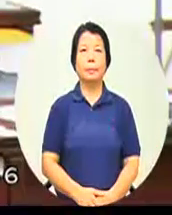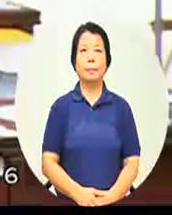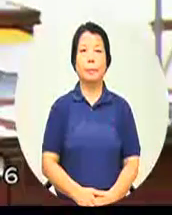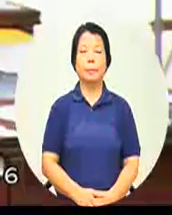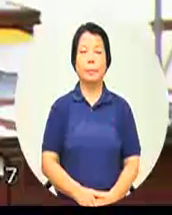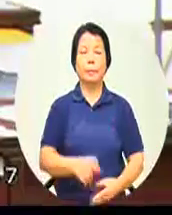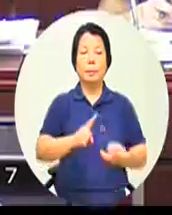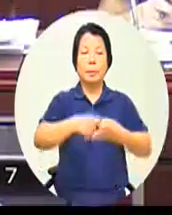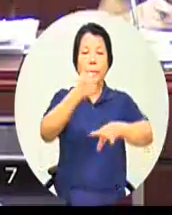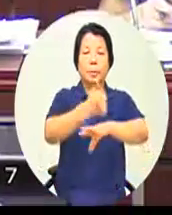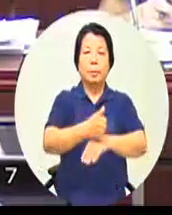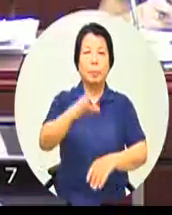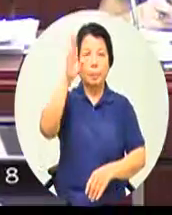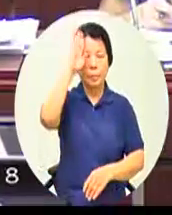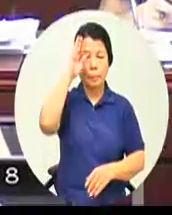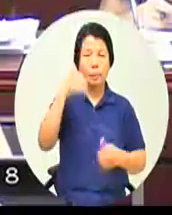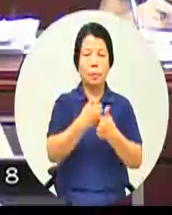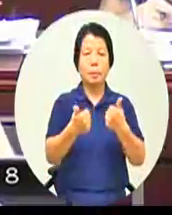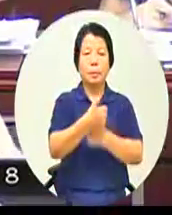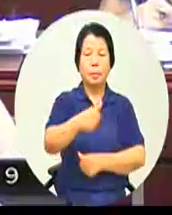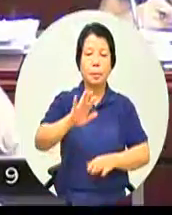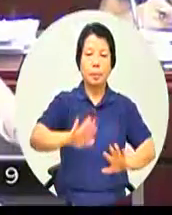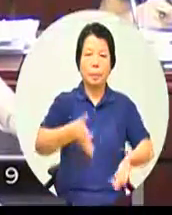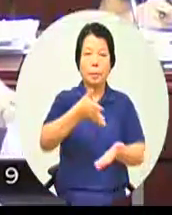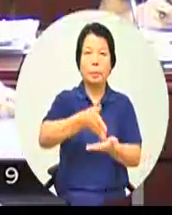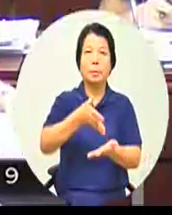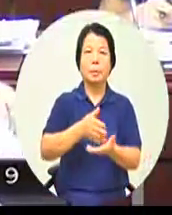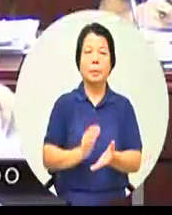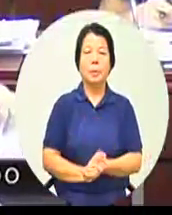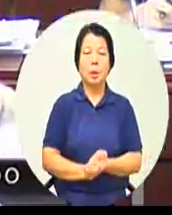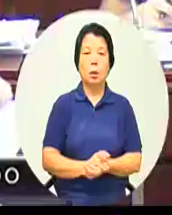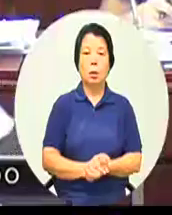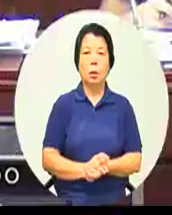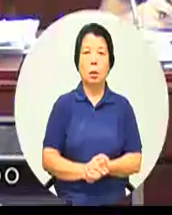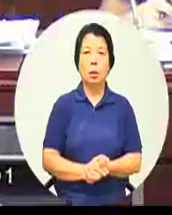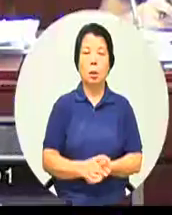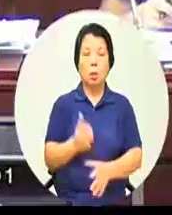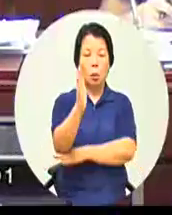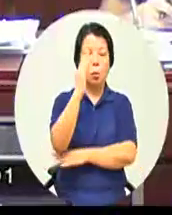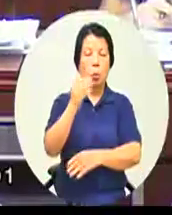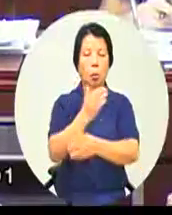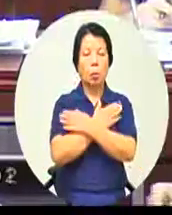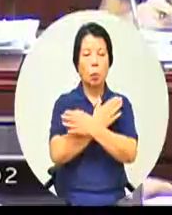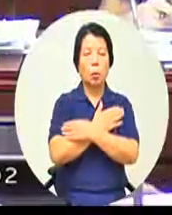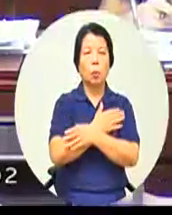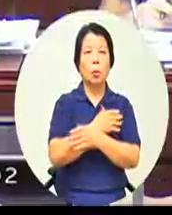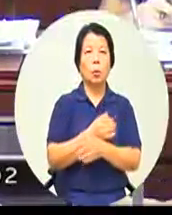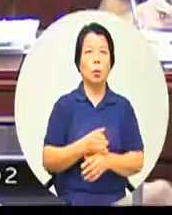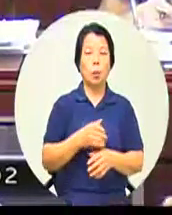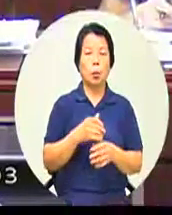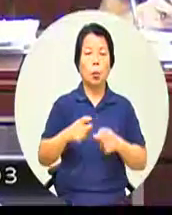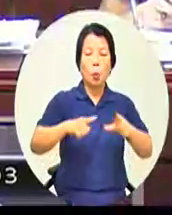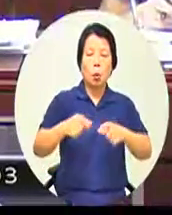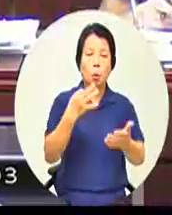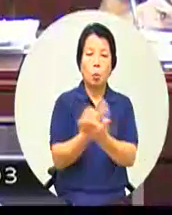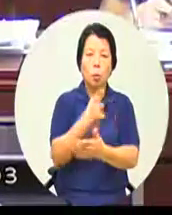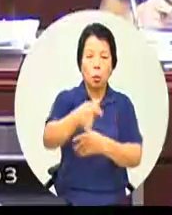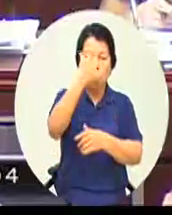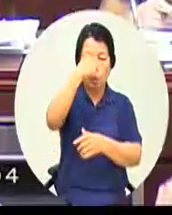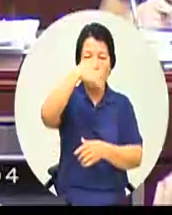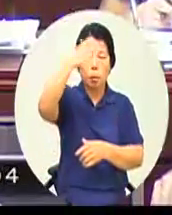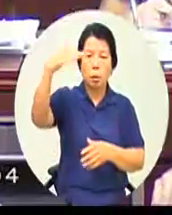主席，多谢苏议员今日提的问题哦，就讲到咱的公幼的量截然不足。其实整个凤山区只